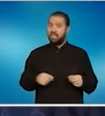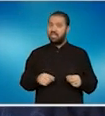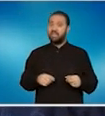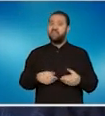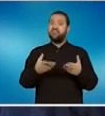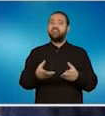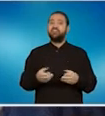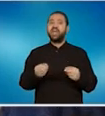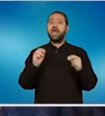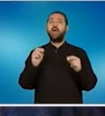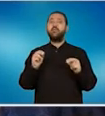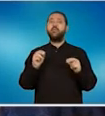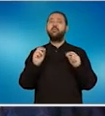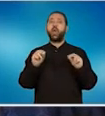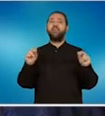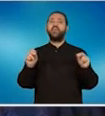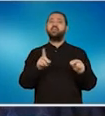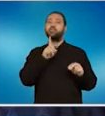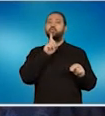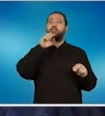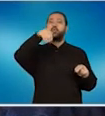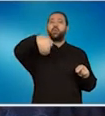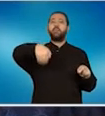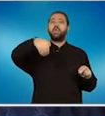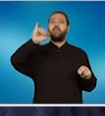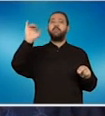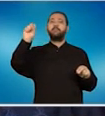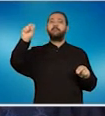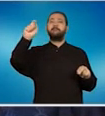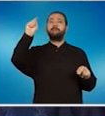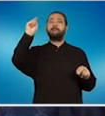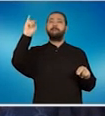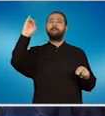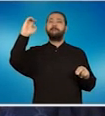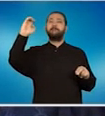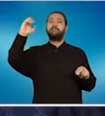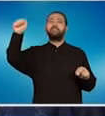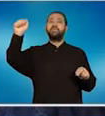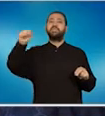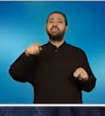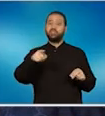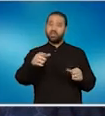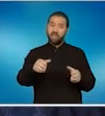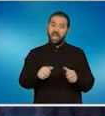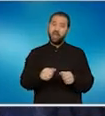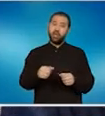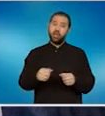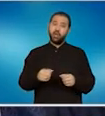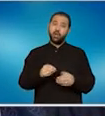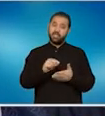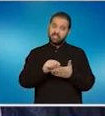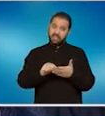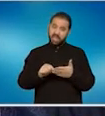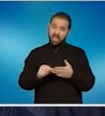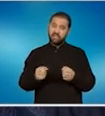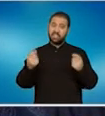de mistică. Părintele Galeriu ține și redactează teza de licență despre îndumnezeirea omului. Grea